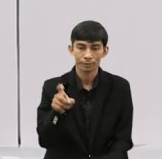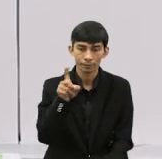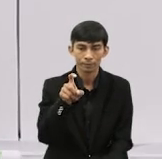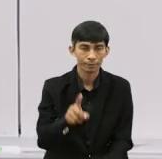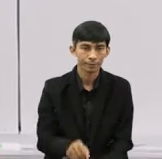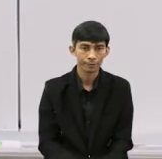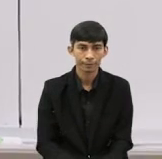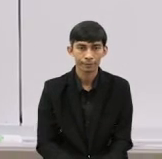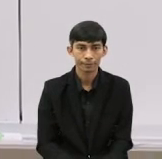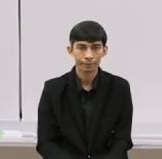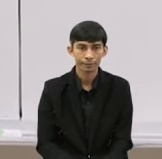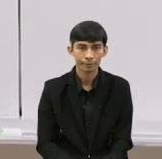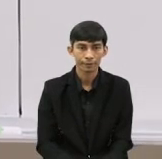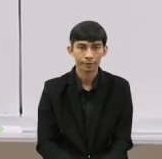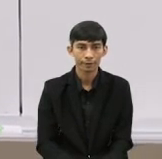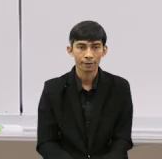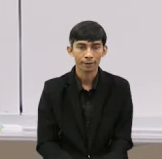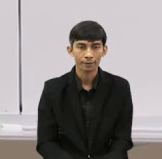tá